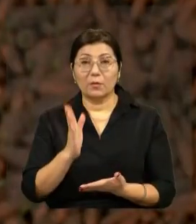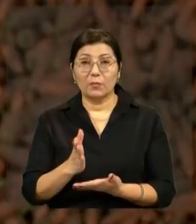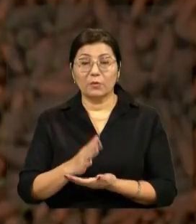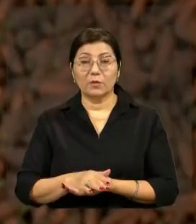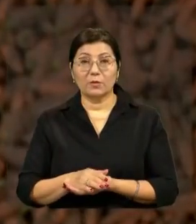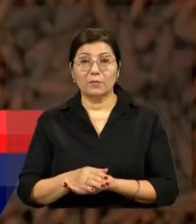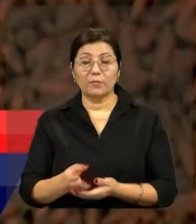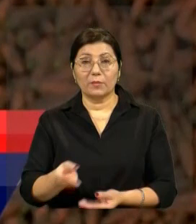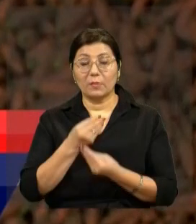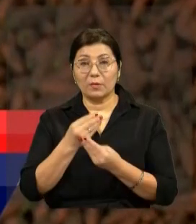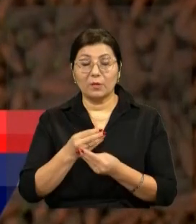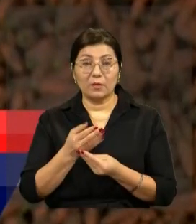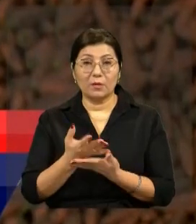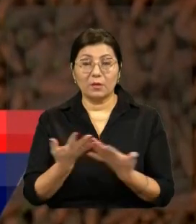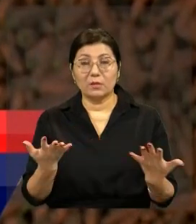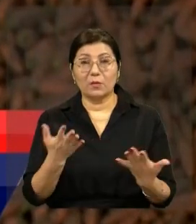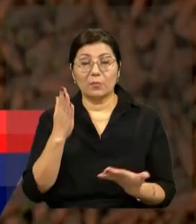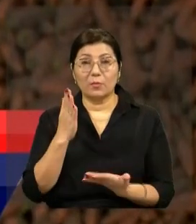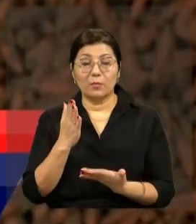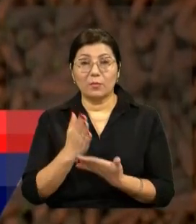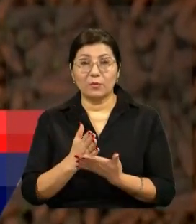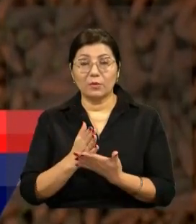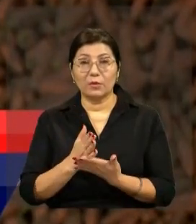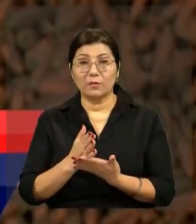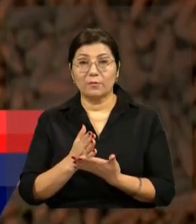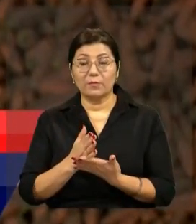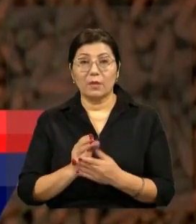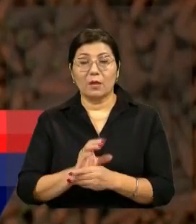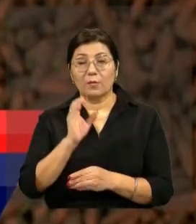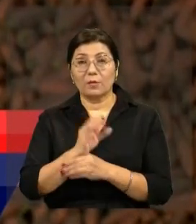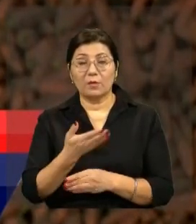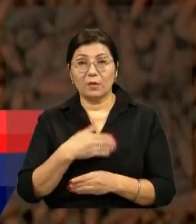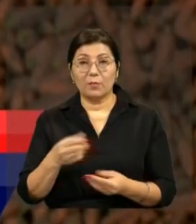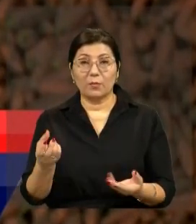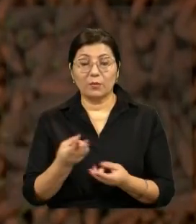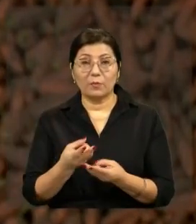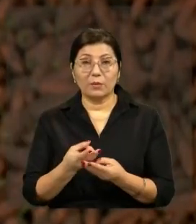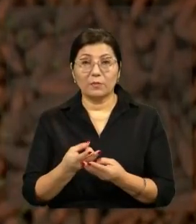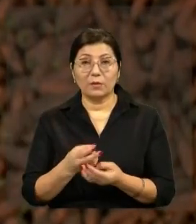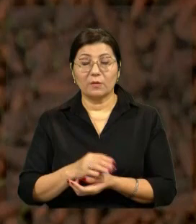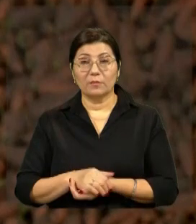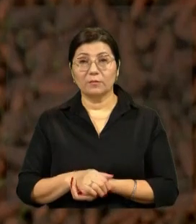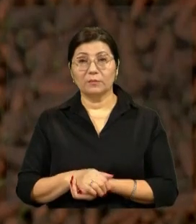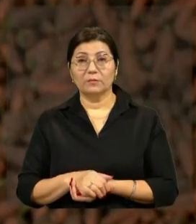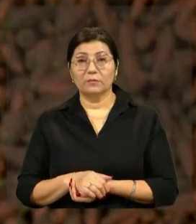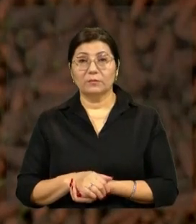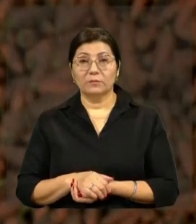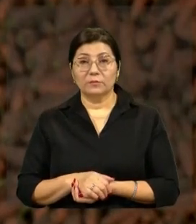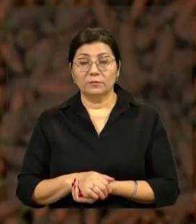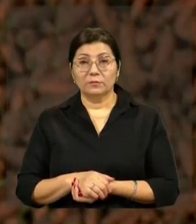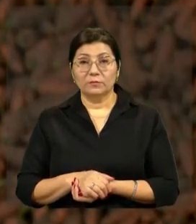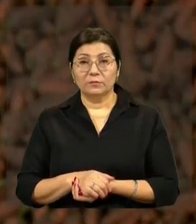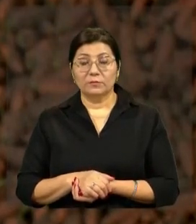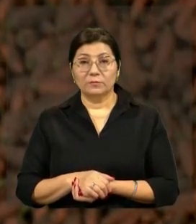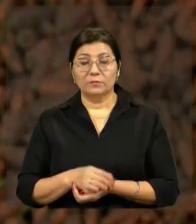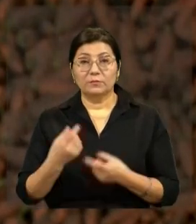Продукция еще требует переборки, и при отправке она будет отправляться по калибровке. То есть